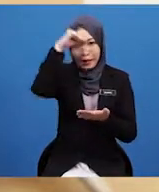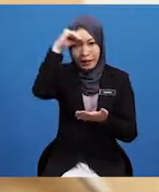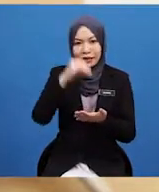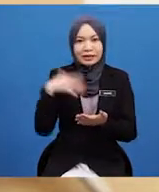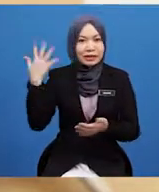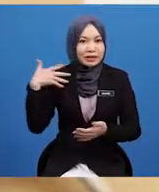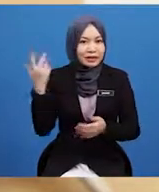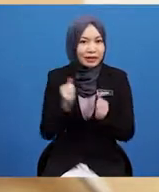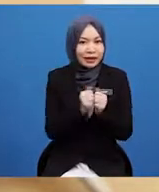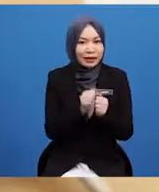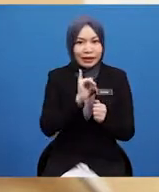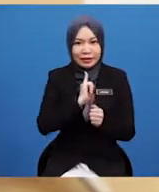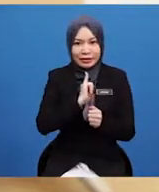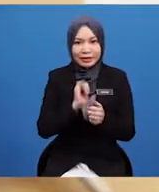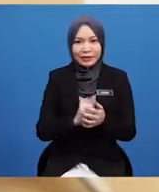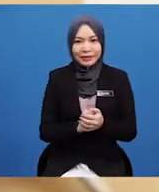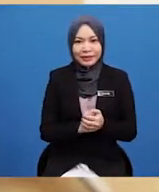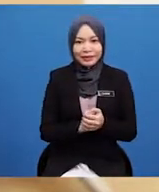sejarah bersama cikgu.